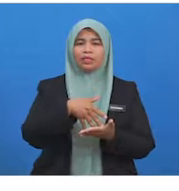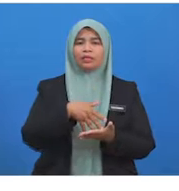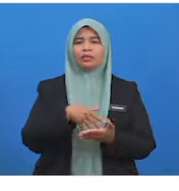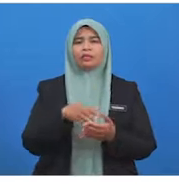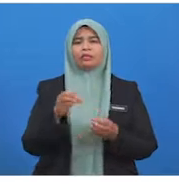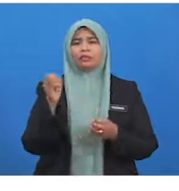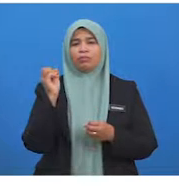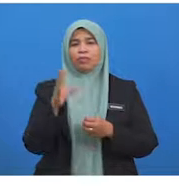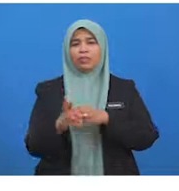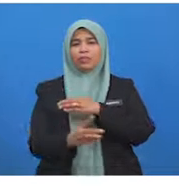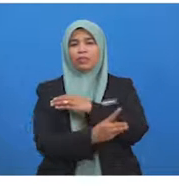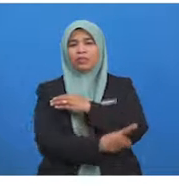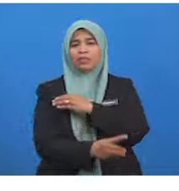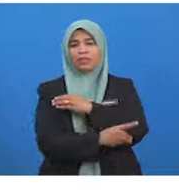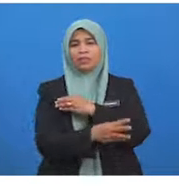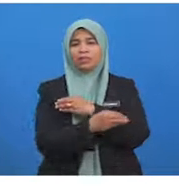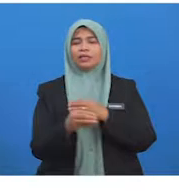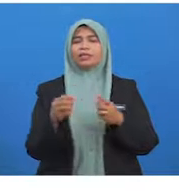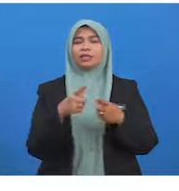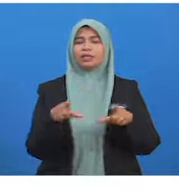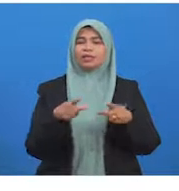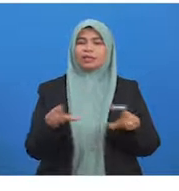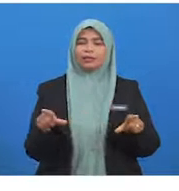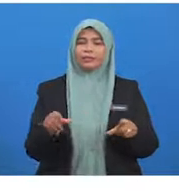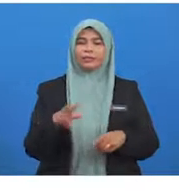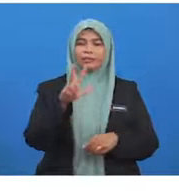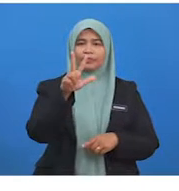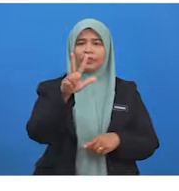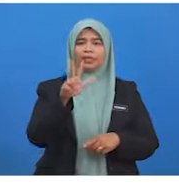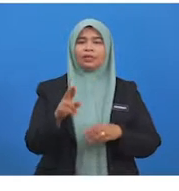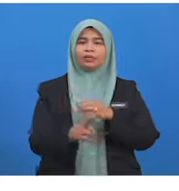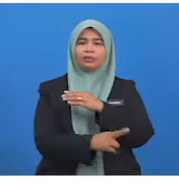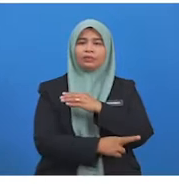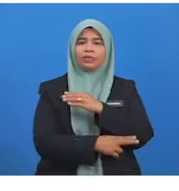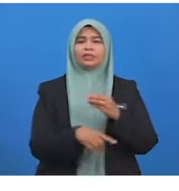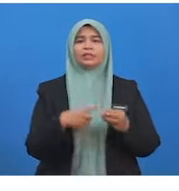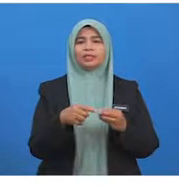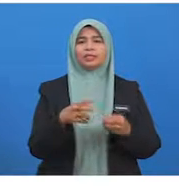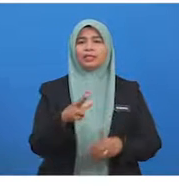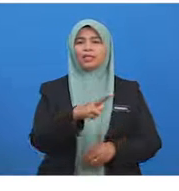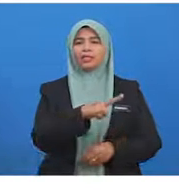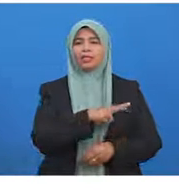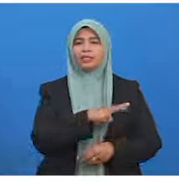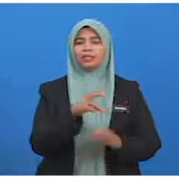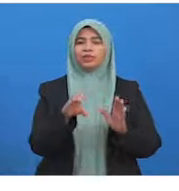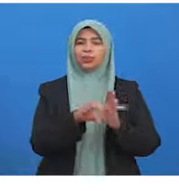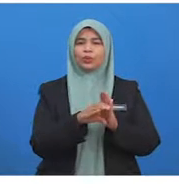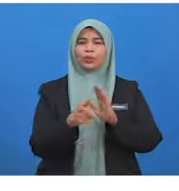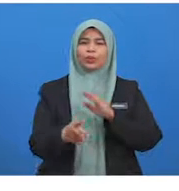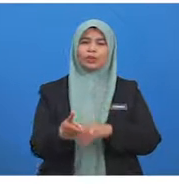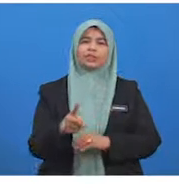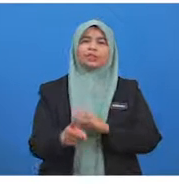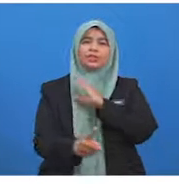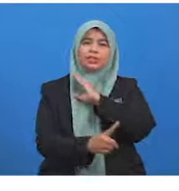hukuman berkaitan harta seperti denda. Dan juga pelbagai hukuman iaitu